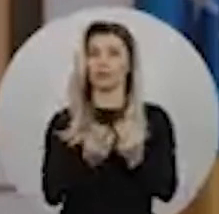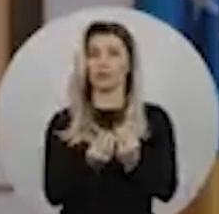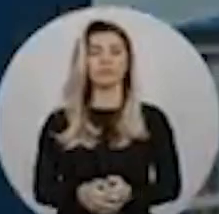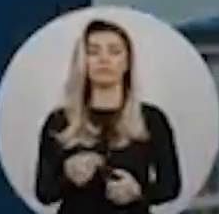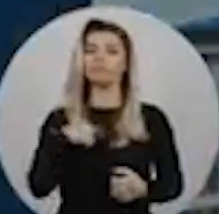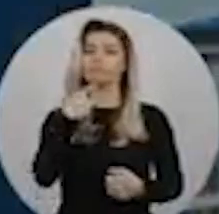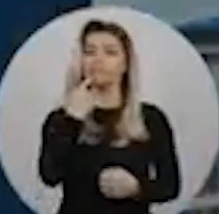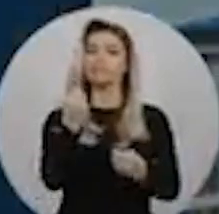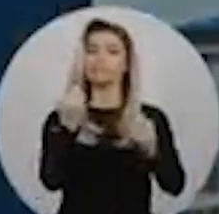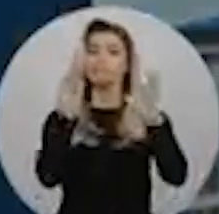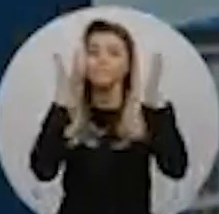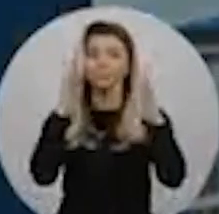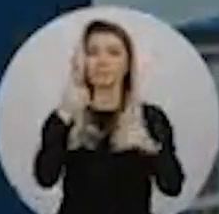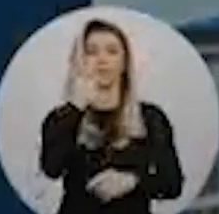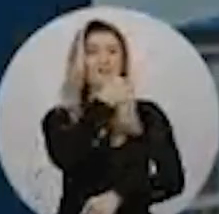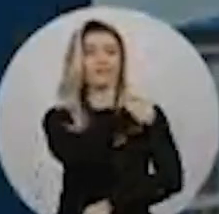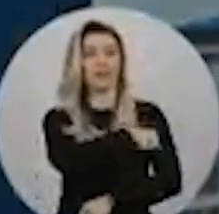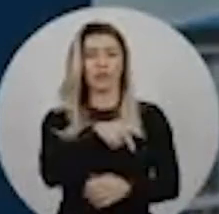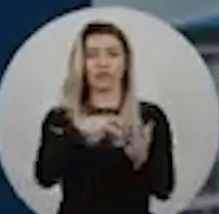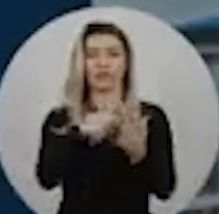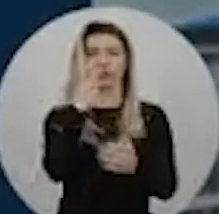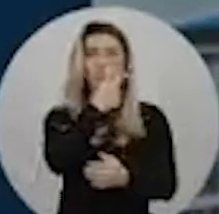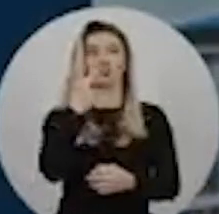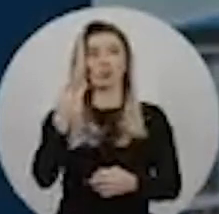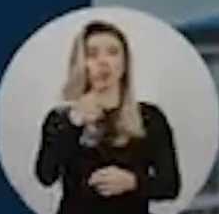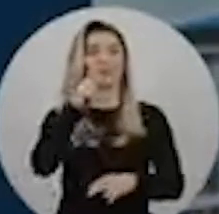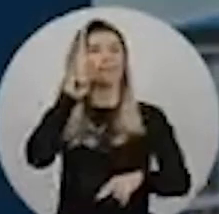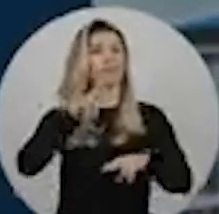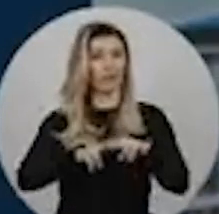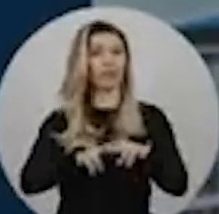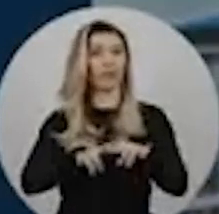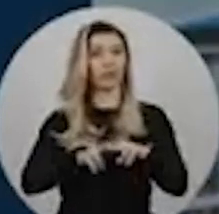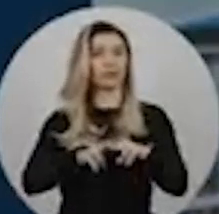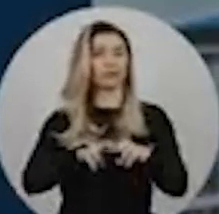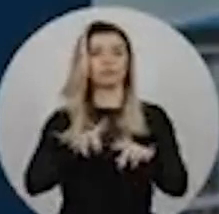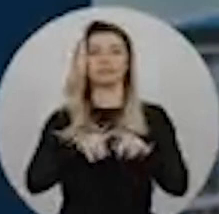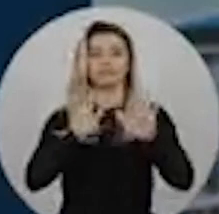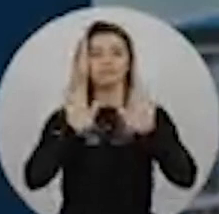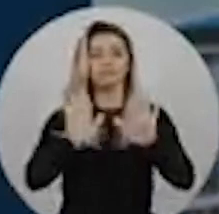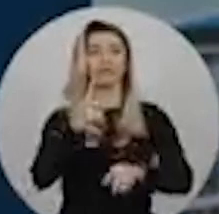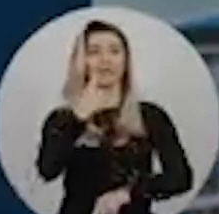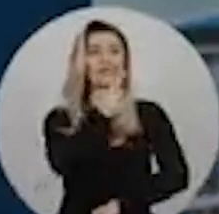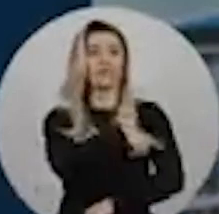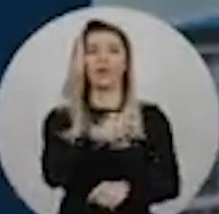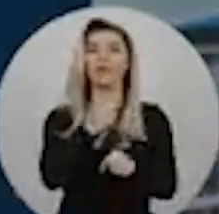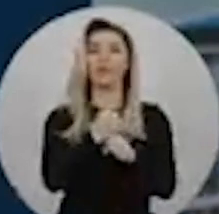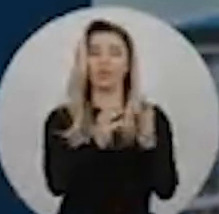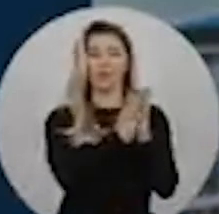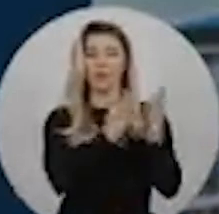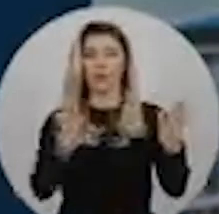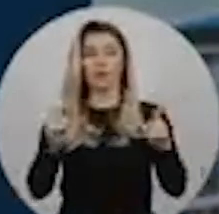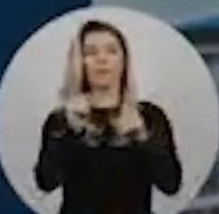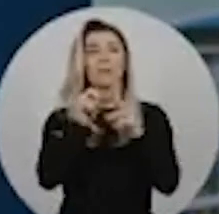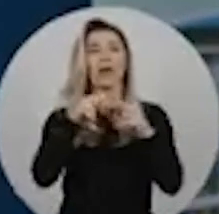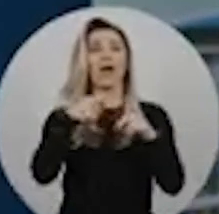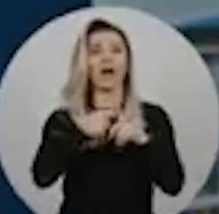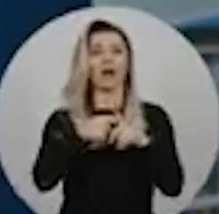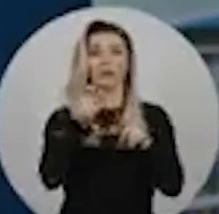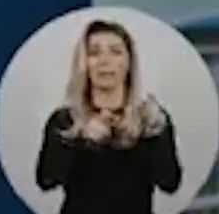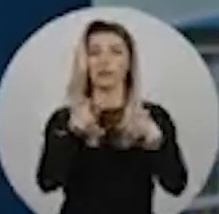kufizuara. I welcome the decision that the year of 2022 will be designated the year of people